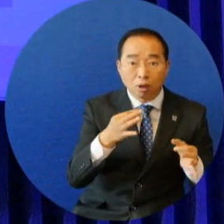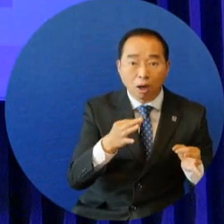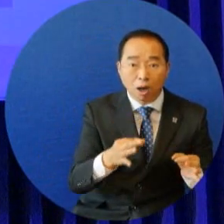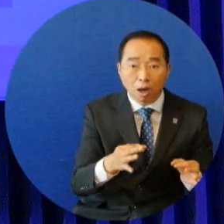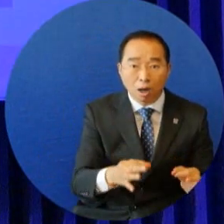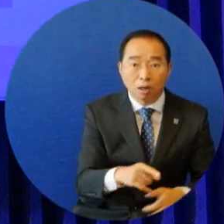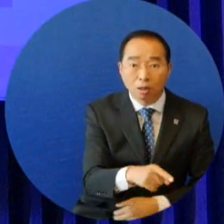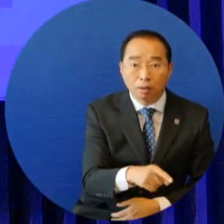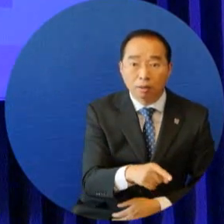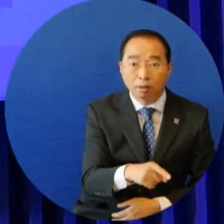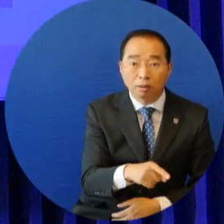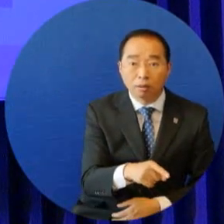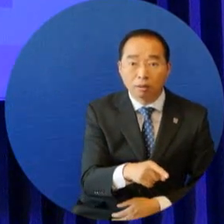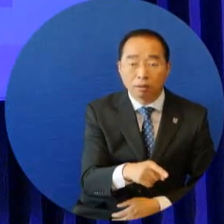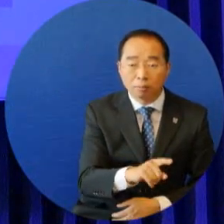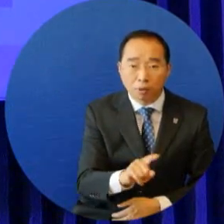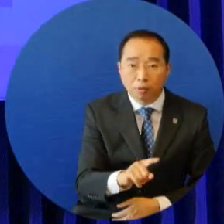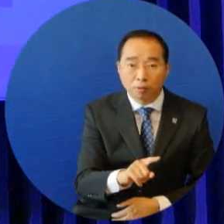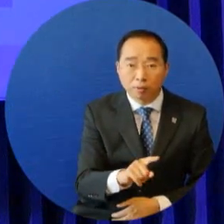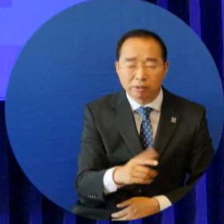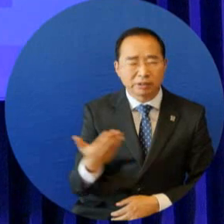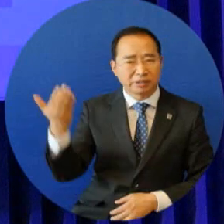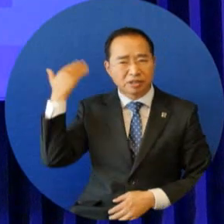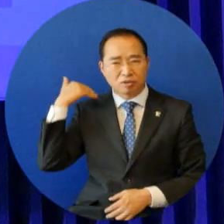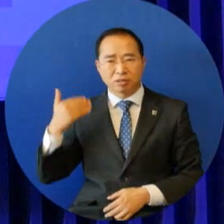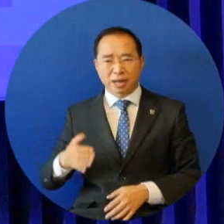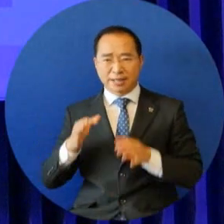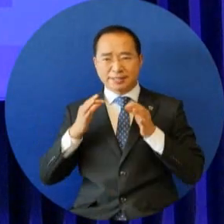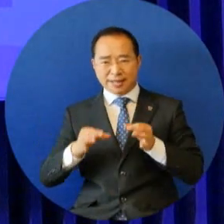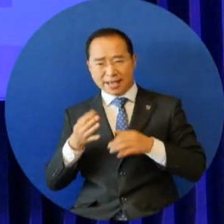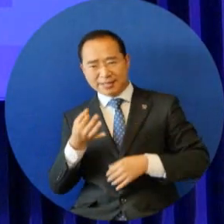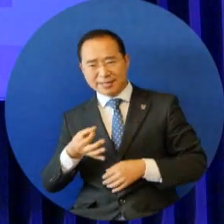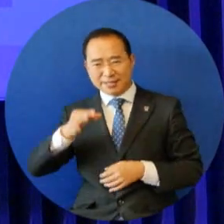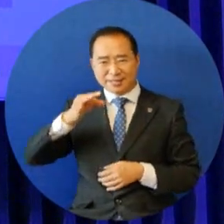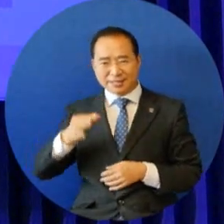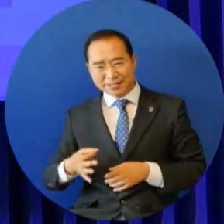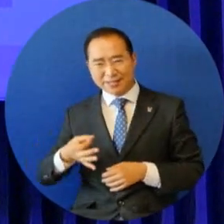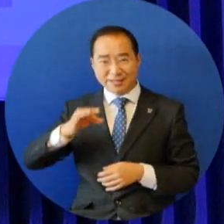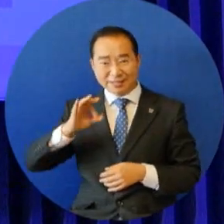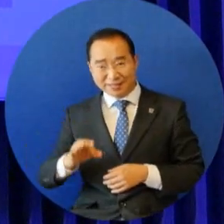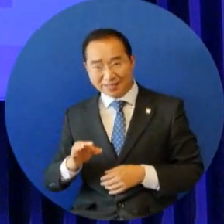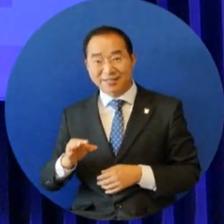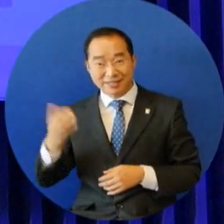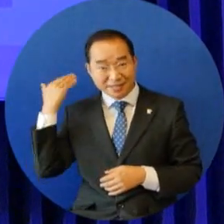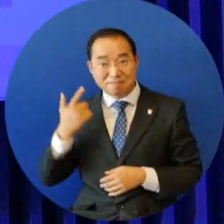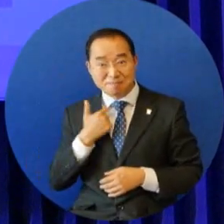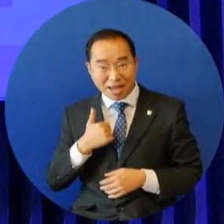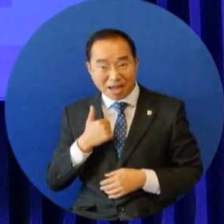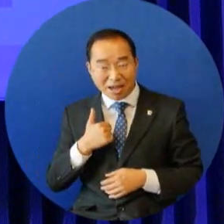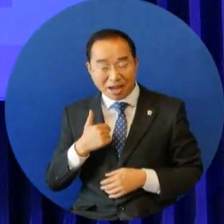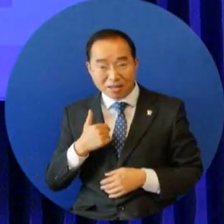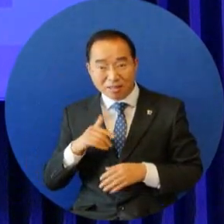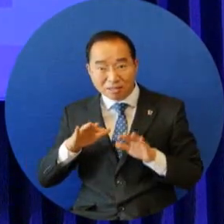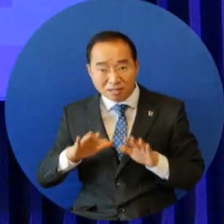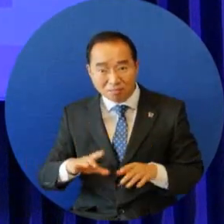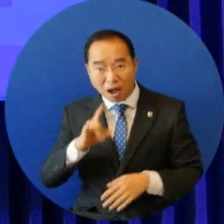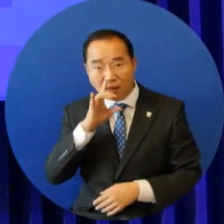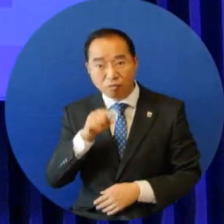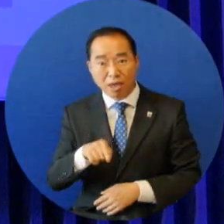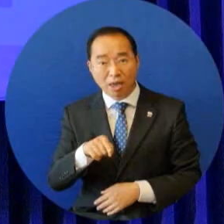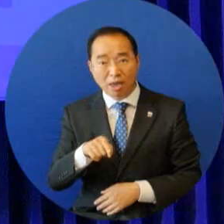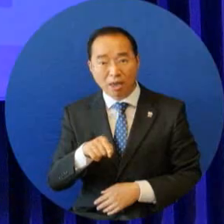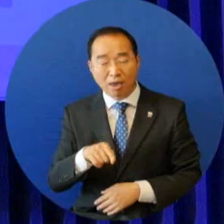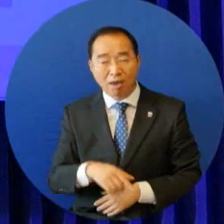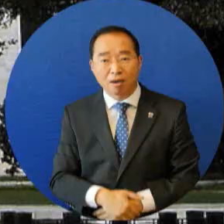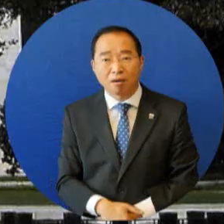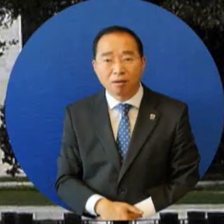않습니다. 이건 그간의 통화 정책이나 그간의 금융 정책이 바르지 않다는 걸